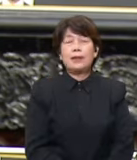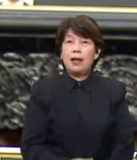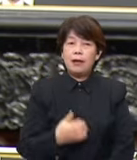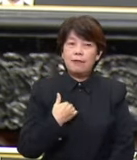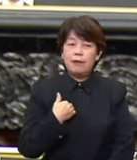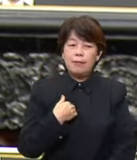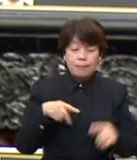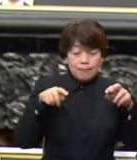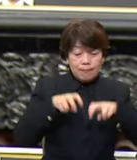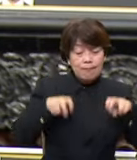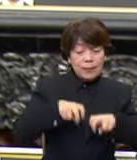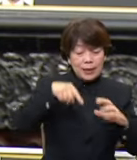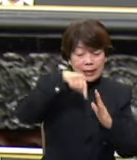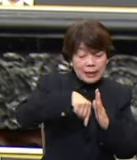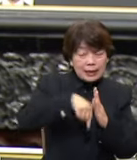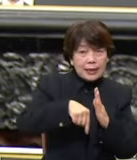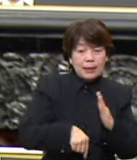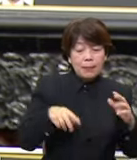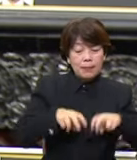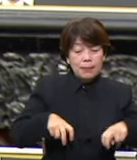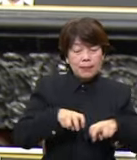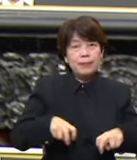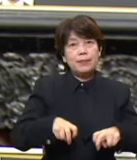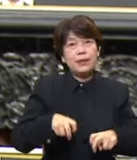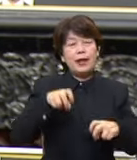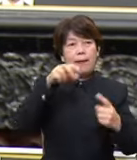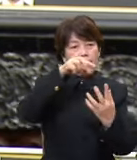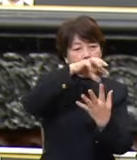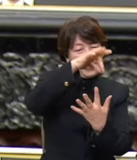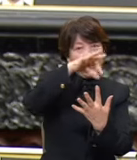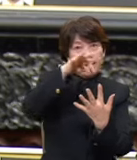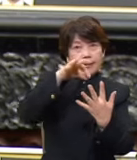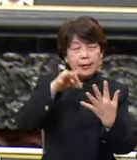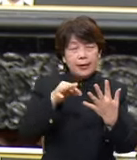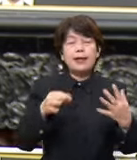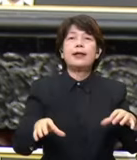deep study akan dibuat dan di mana perlantikan akan dibuat. Lepas itu